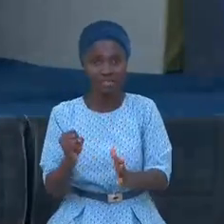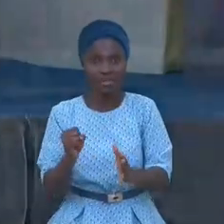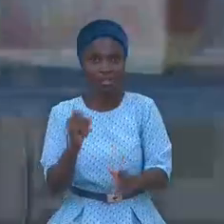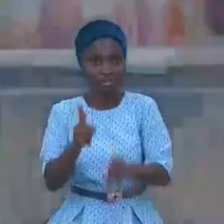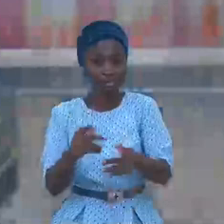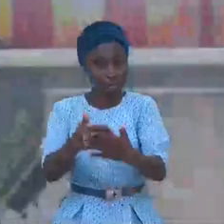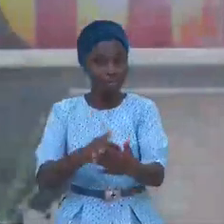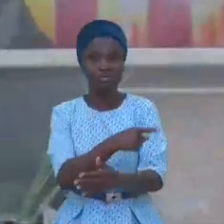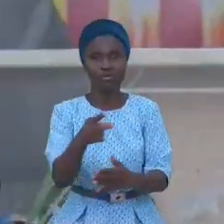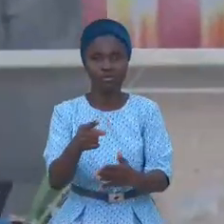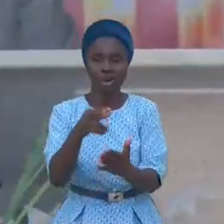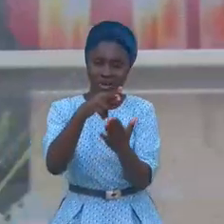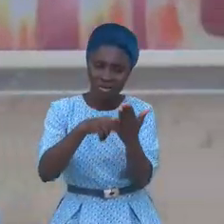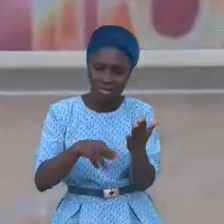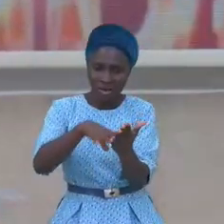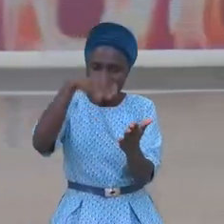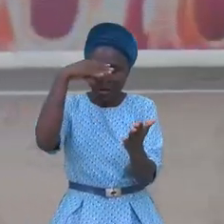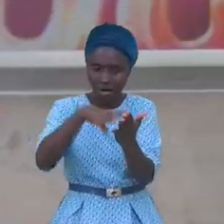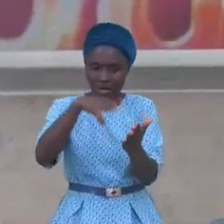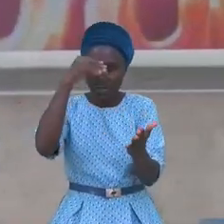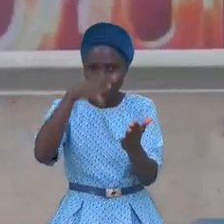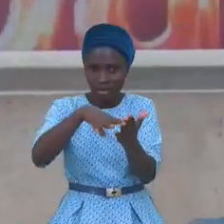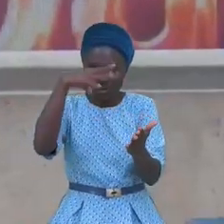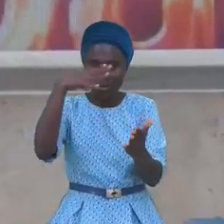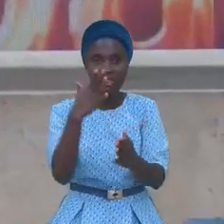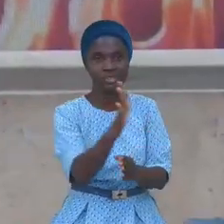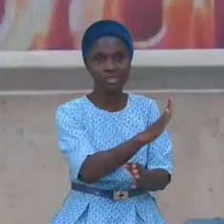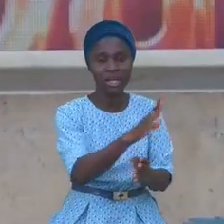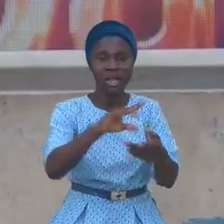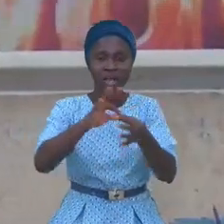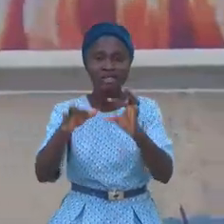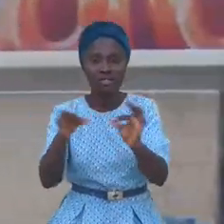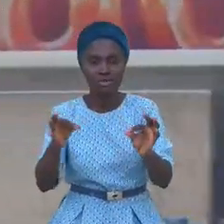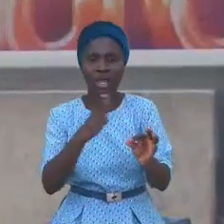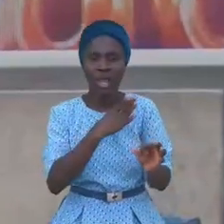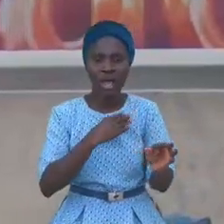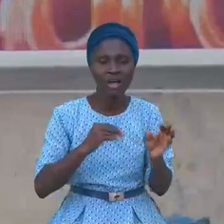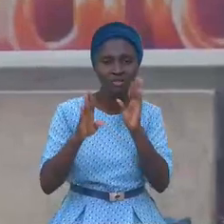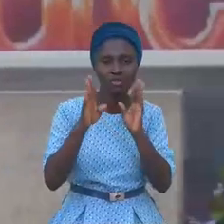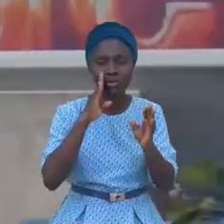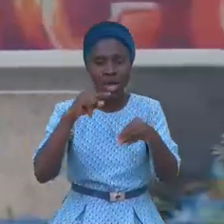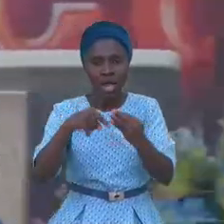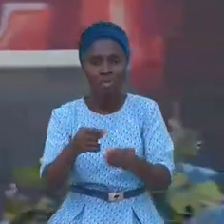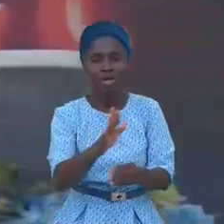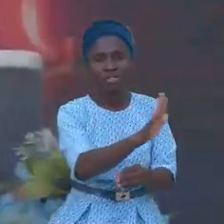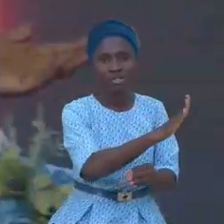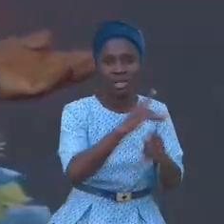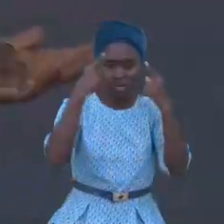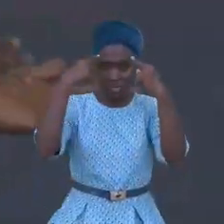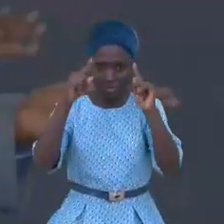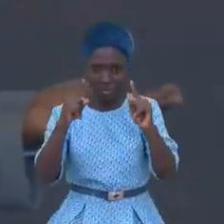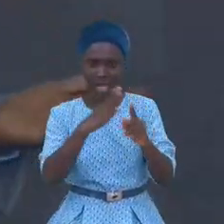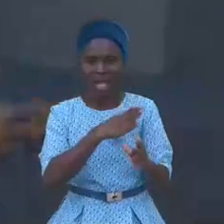leur histoire. Parle de leur réalisation. Et vois ce qu'ils ont